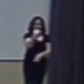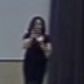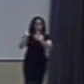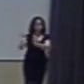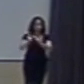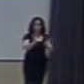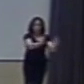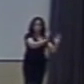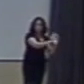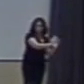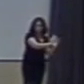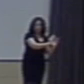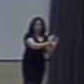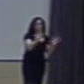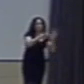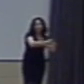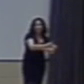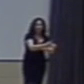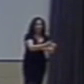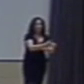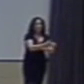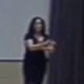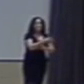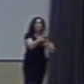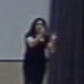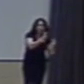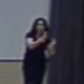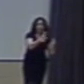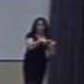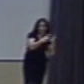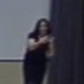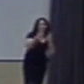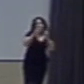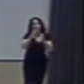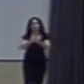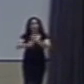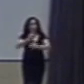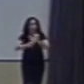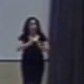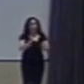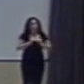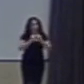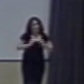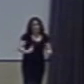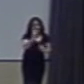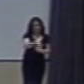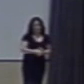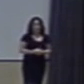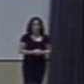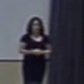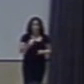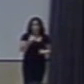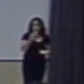la rentabilitat social a la rentabilitat econòmica. I no sé si això que estic dient és com